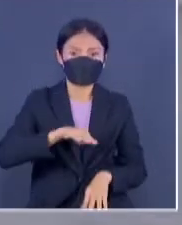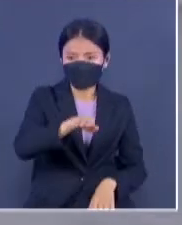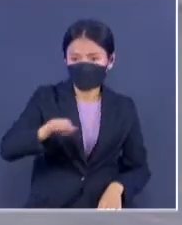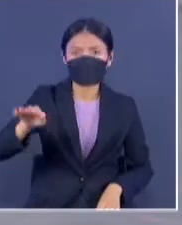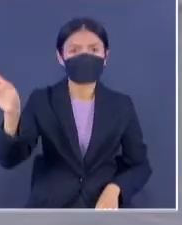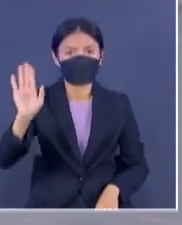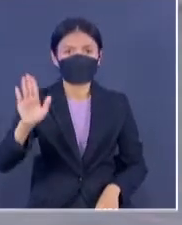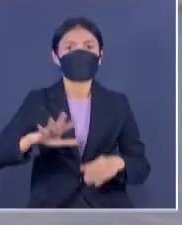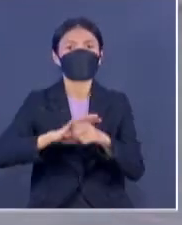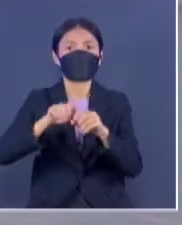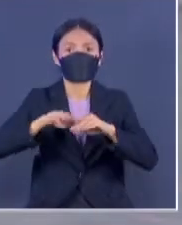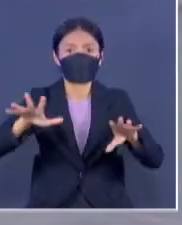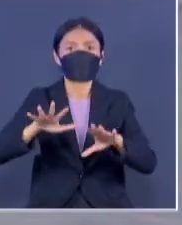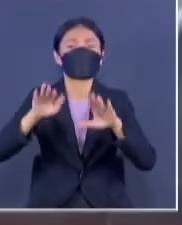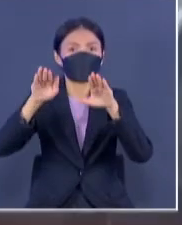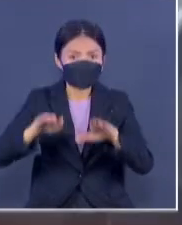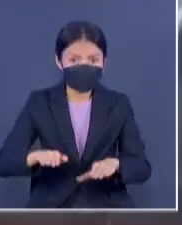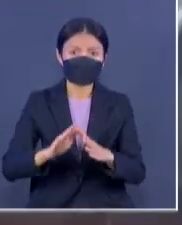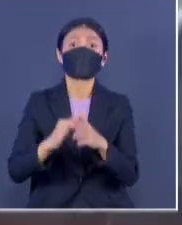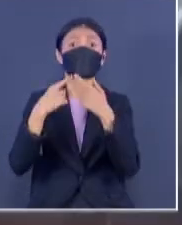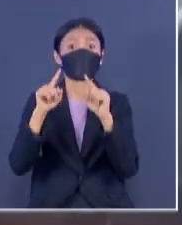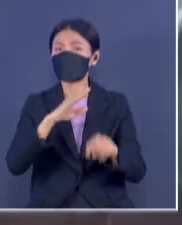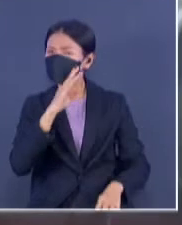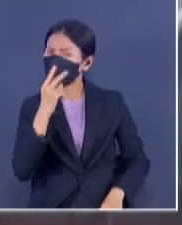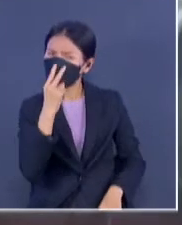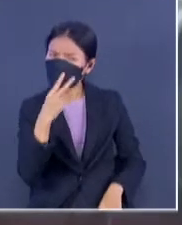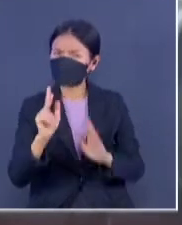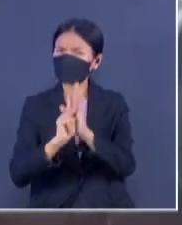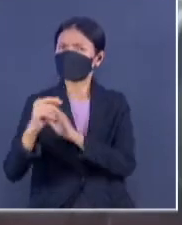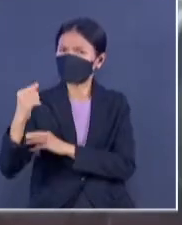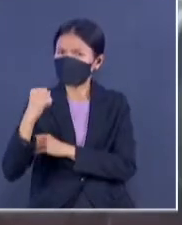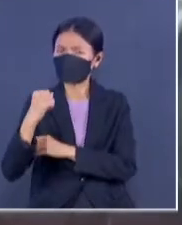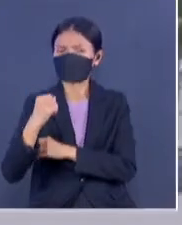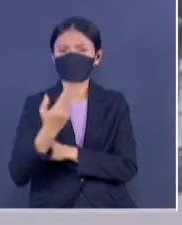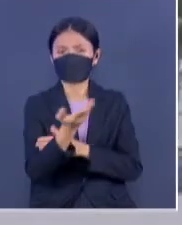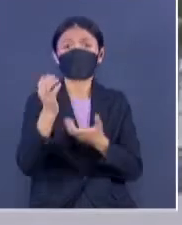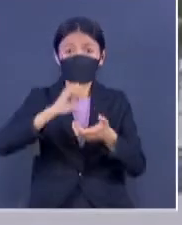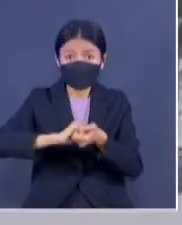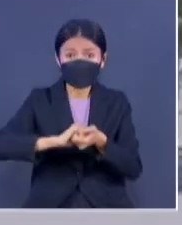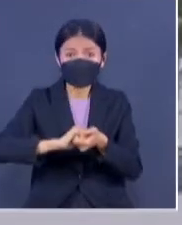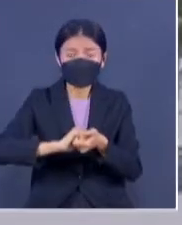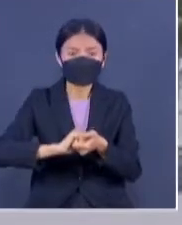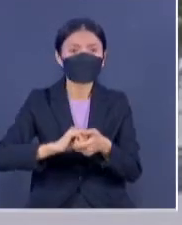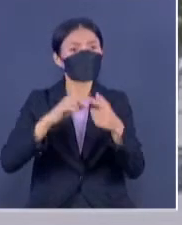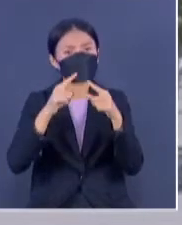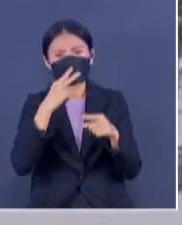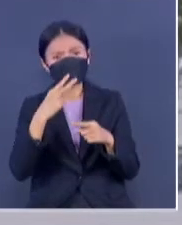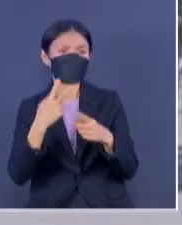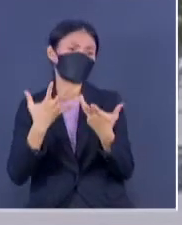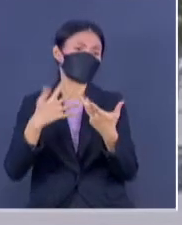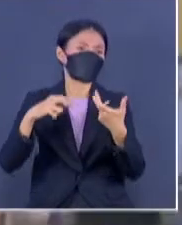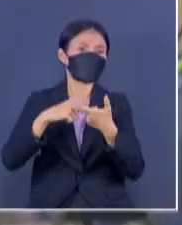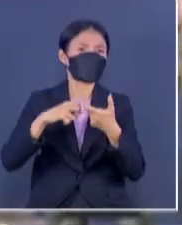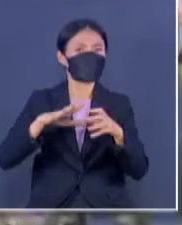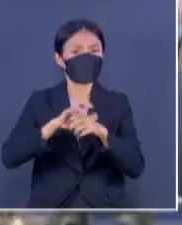ากสถานการณ์ยังไม่ดีขึ้นหรือไม่ได้รับความร่วมมืออาจจำเป็นต้องใช้คำว่าห้ามส่วนจะไปถึงการใช้มาตรการปิ